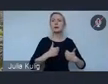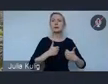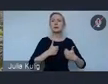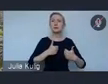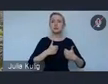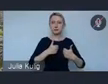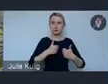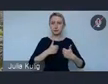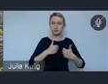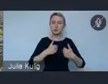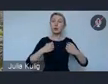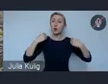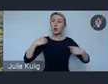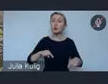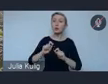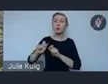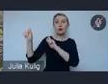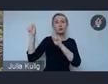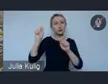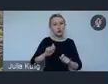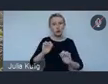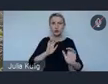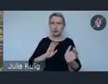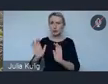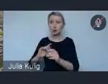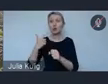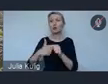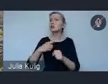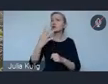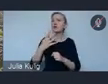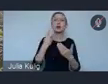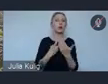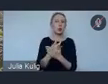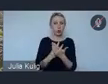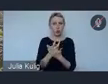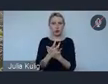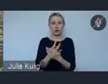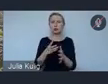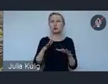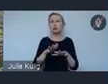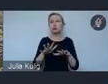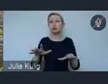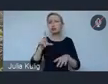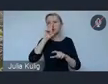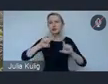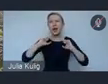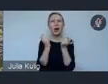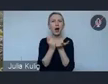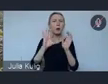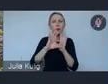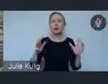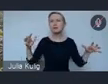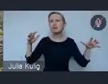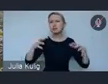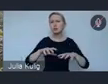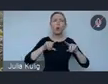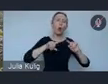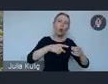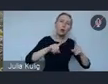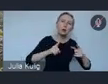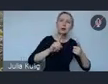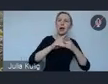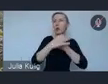osoby które do nas przyjeżdżają zadbać już 24 lutego rzesza ludzi z całego miasta i z organizacji i